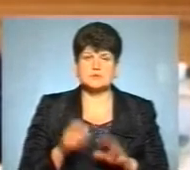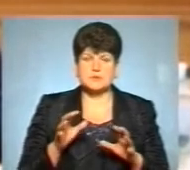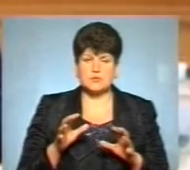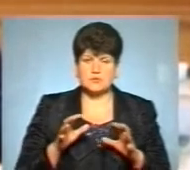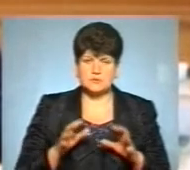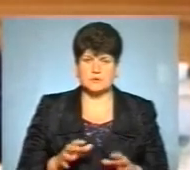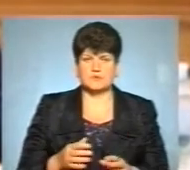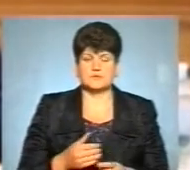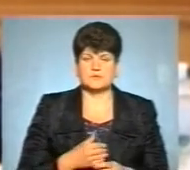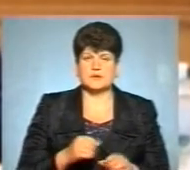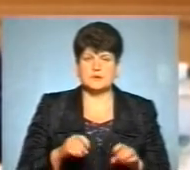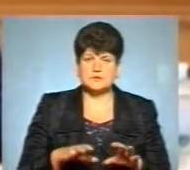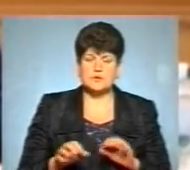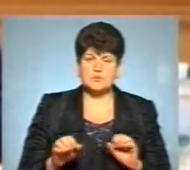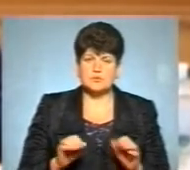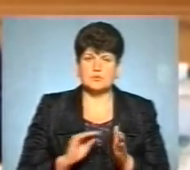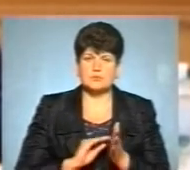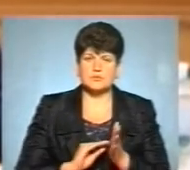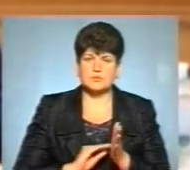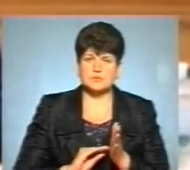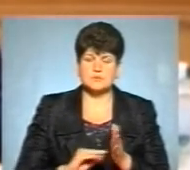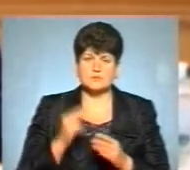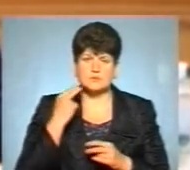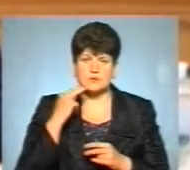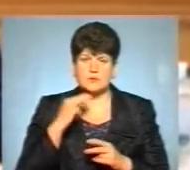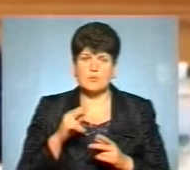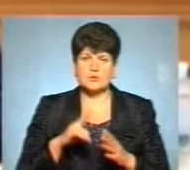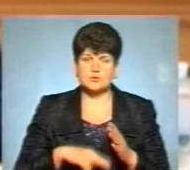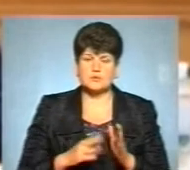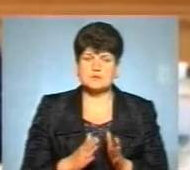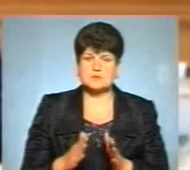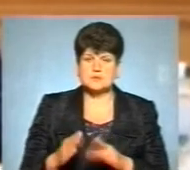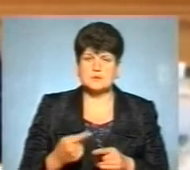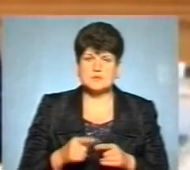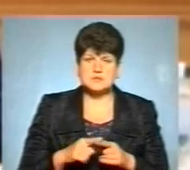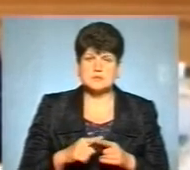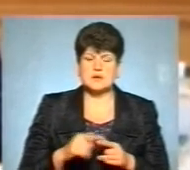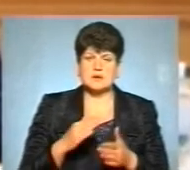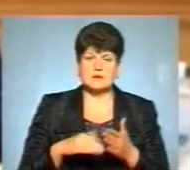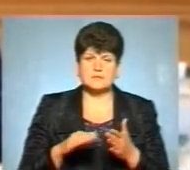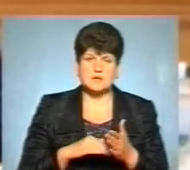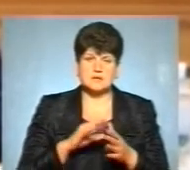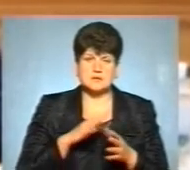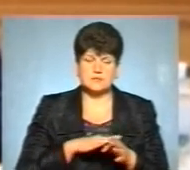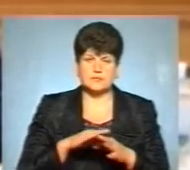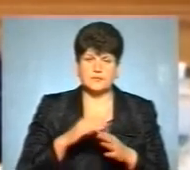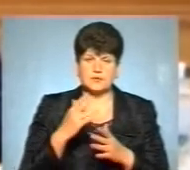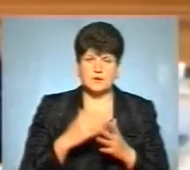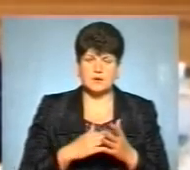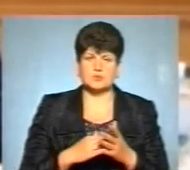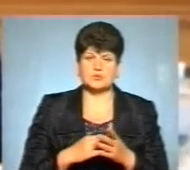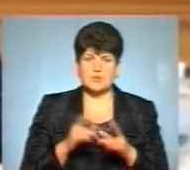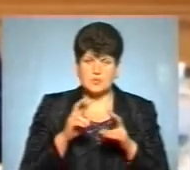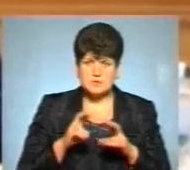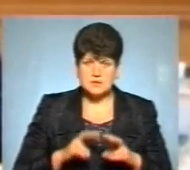уряду. Прописано вдосконалення податкової системи, це ліквідація цілого ряду підрозділів економічних розслідувань у